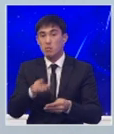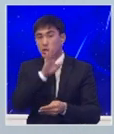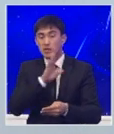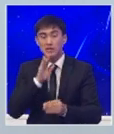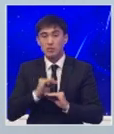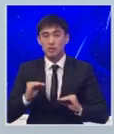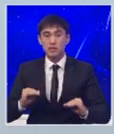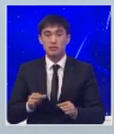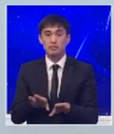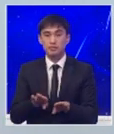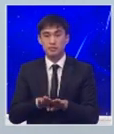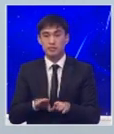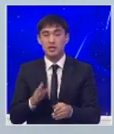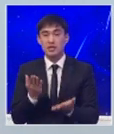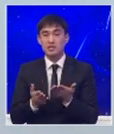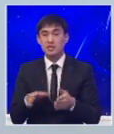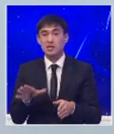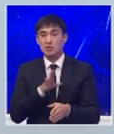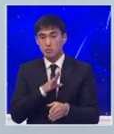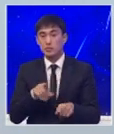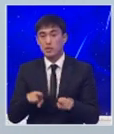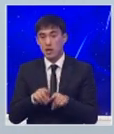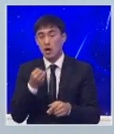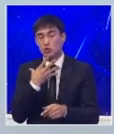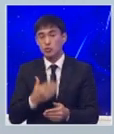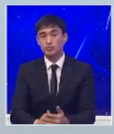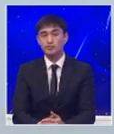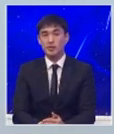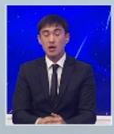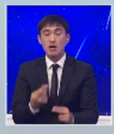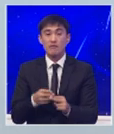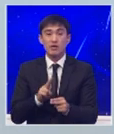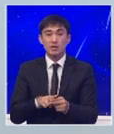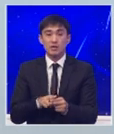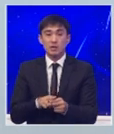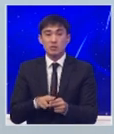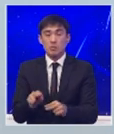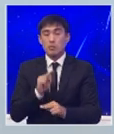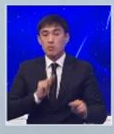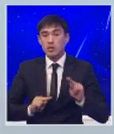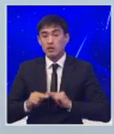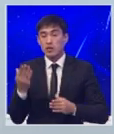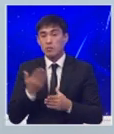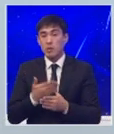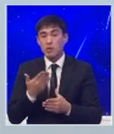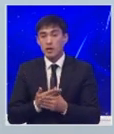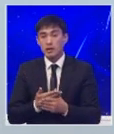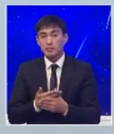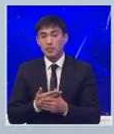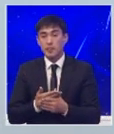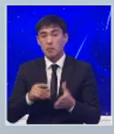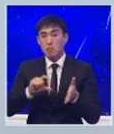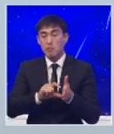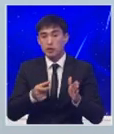устроим. Это происходит. Да, так. Если это происходит, то очень хорошо. В этой части мы преподавателям помогаем